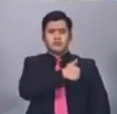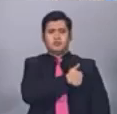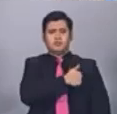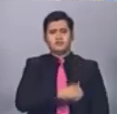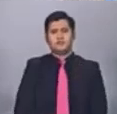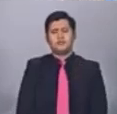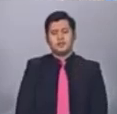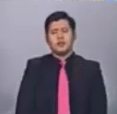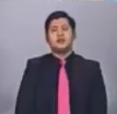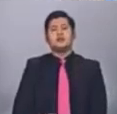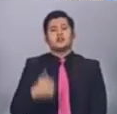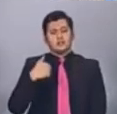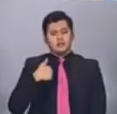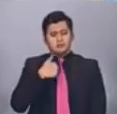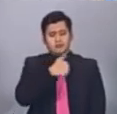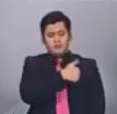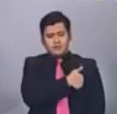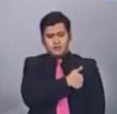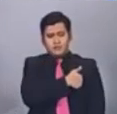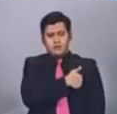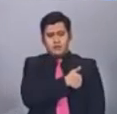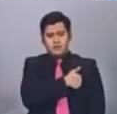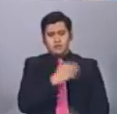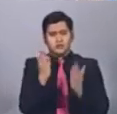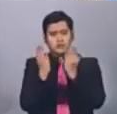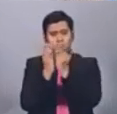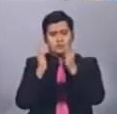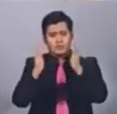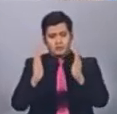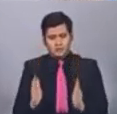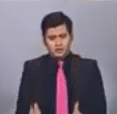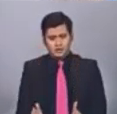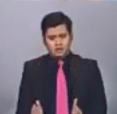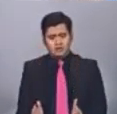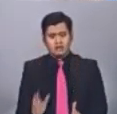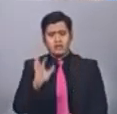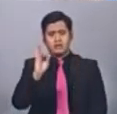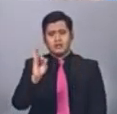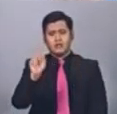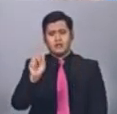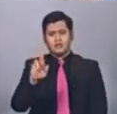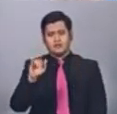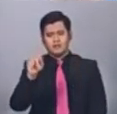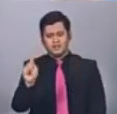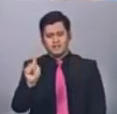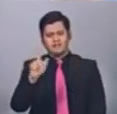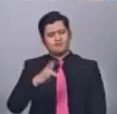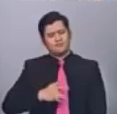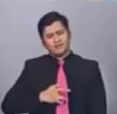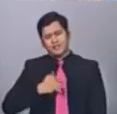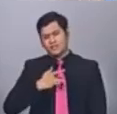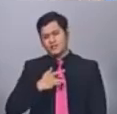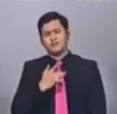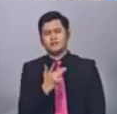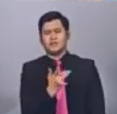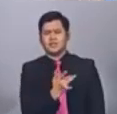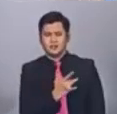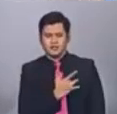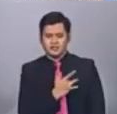didik Allahyarham dalam penyampaian berita, pastinya kemergian Allahyarham memberi kesan yang cukup mendalam buat kami